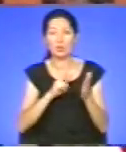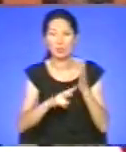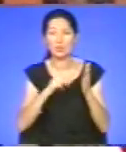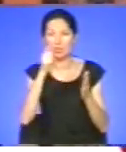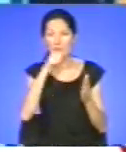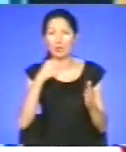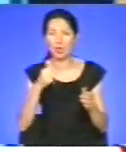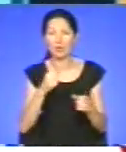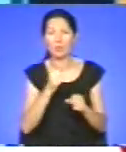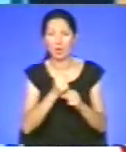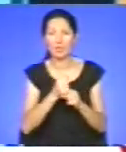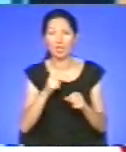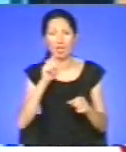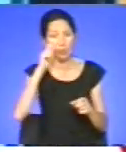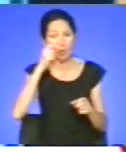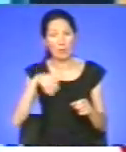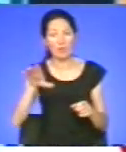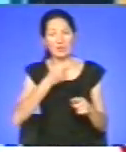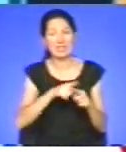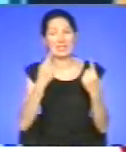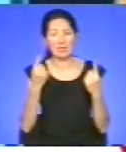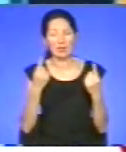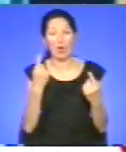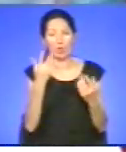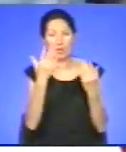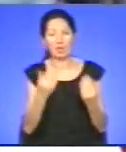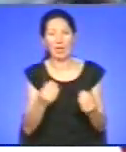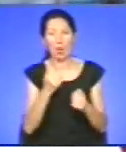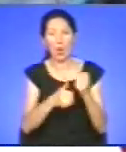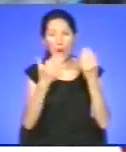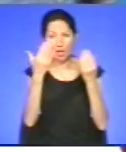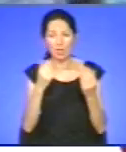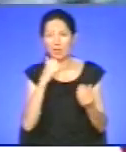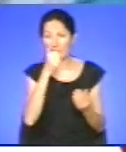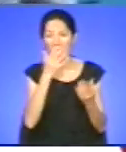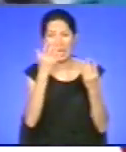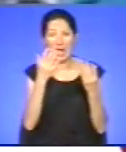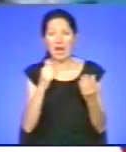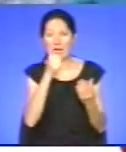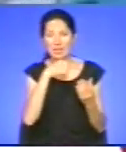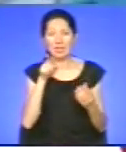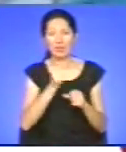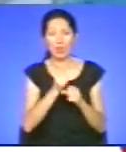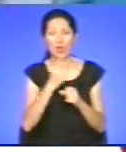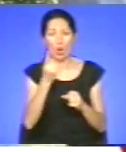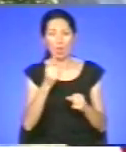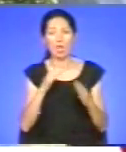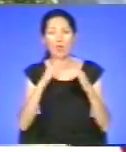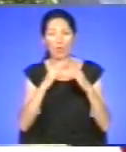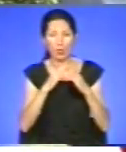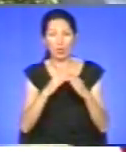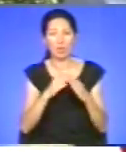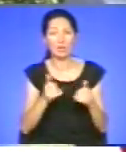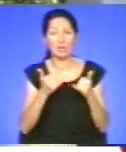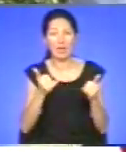один день. Щороку господар майструє по одному вулику у вигляді церкви для бджіл. А нещодавно з'явилась дерев'яна